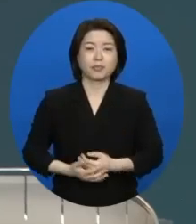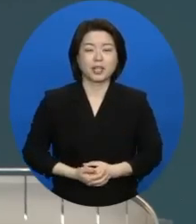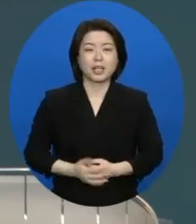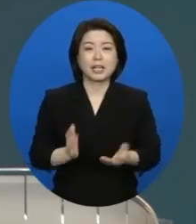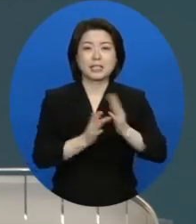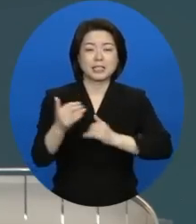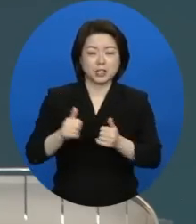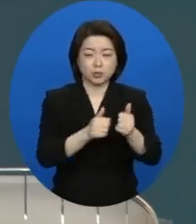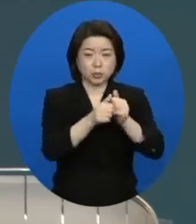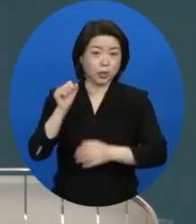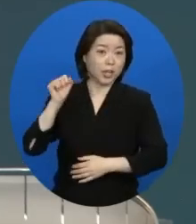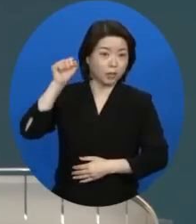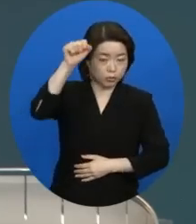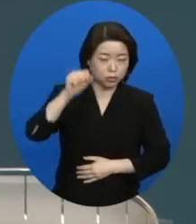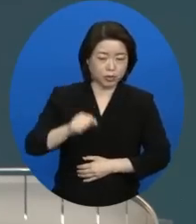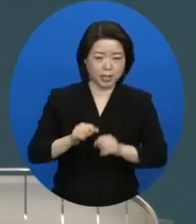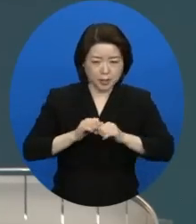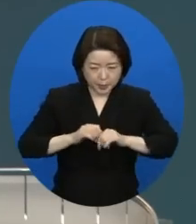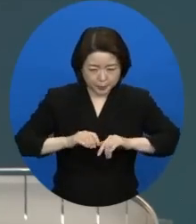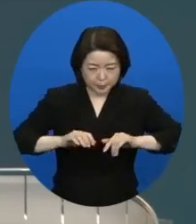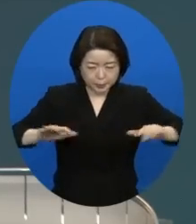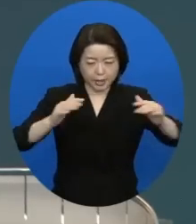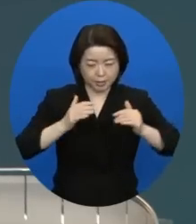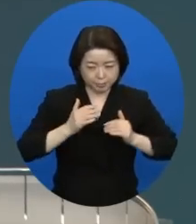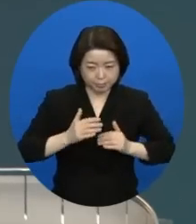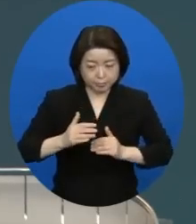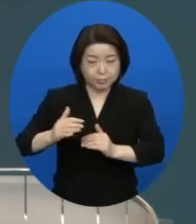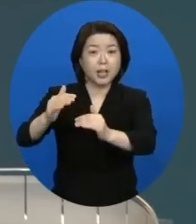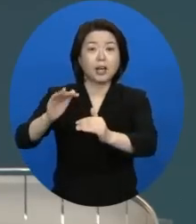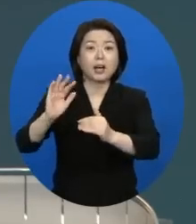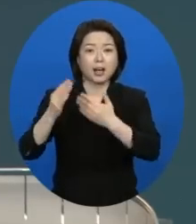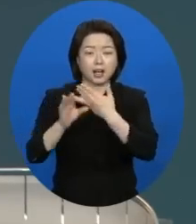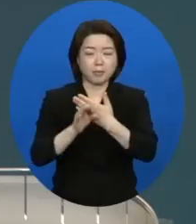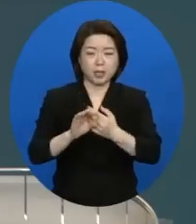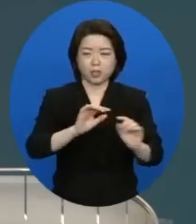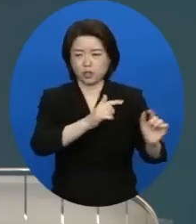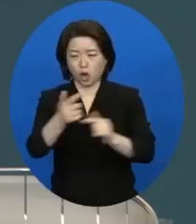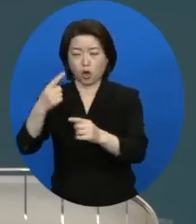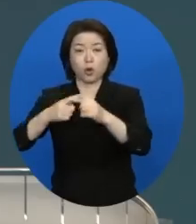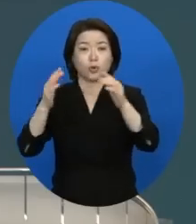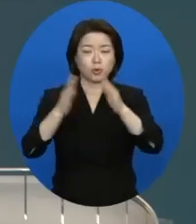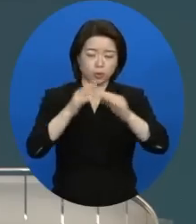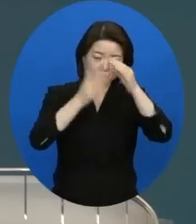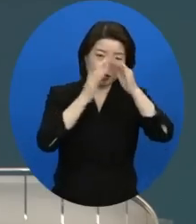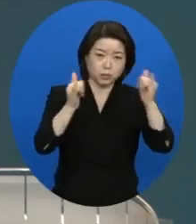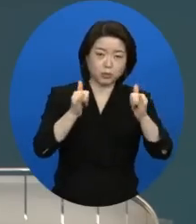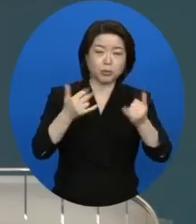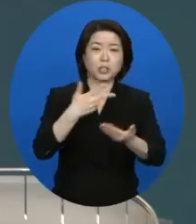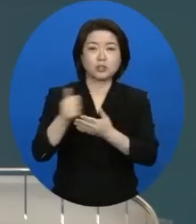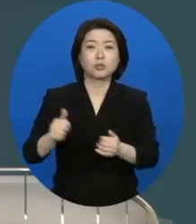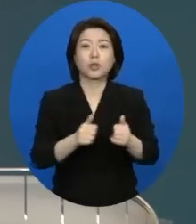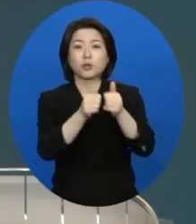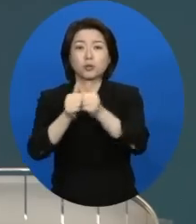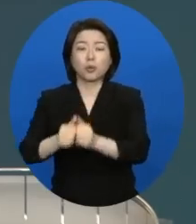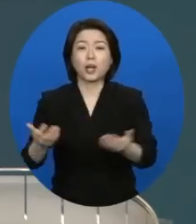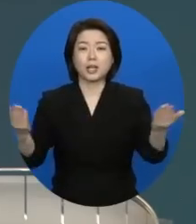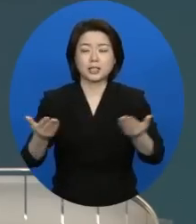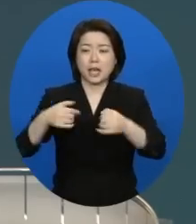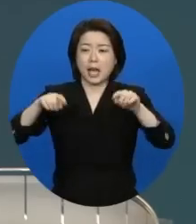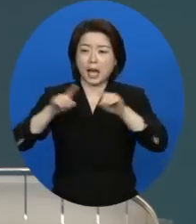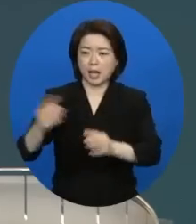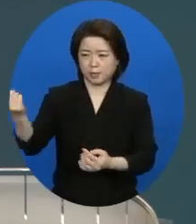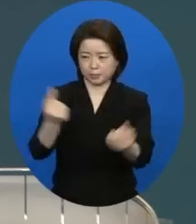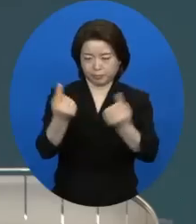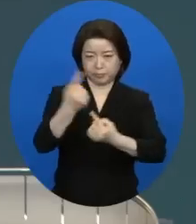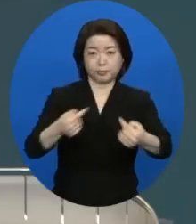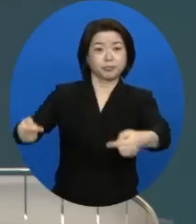예수 동행 운동이 활발하게 전개되어야 여러 교회들이, 성도들이 주님과 동행하는 일에 같이 올 수